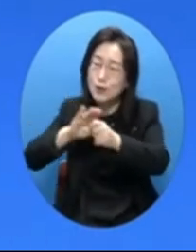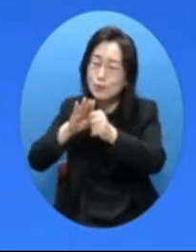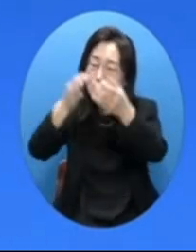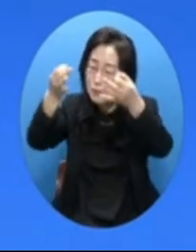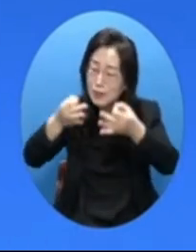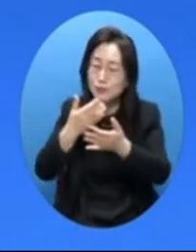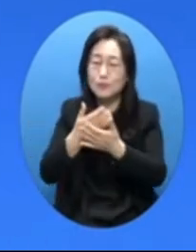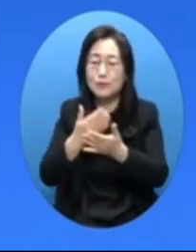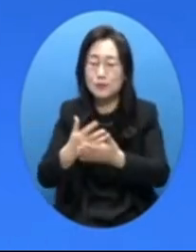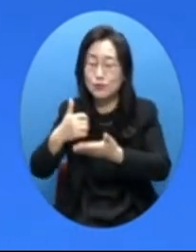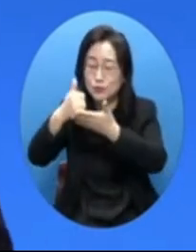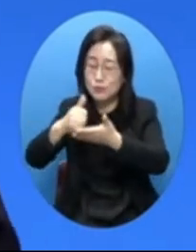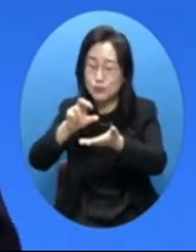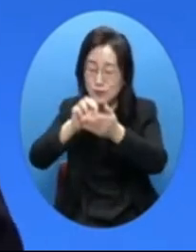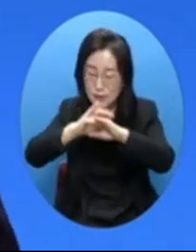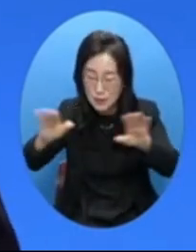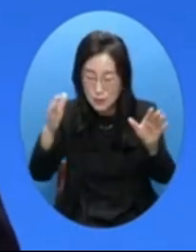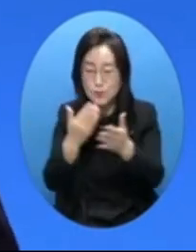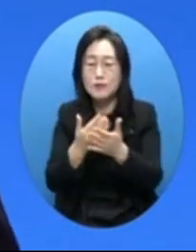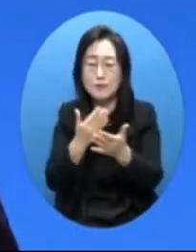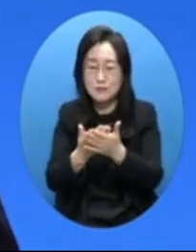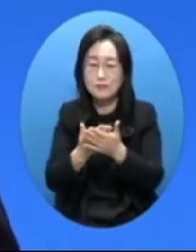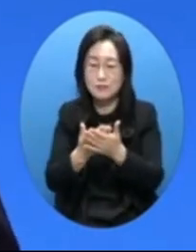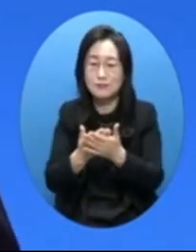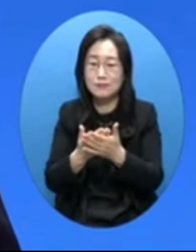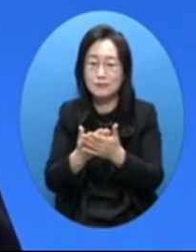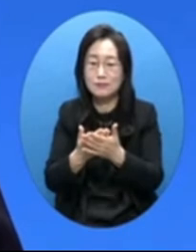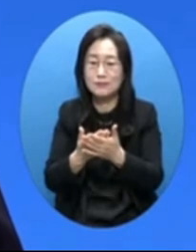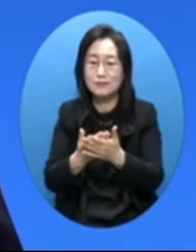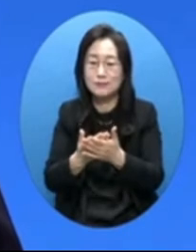주님께서이 문제를 해결하여 주시옵소서